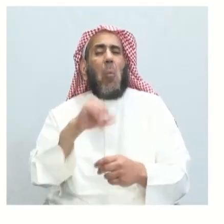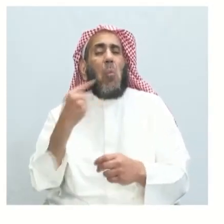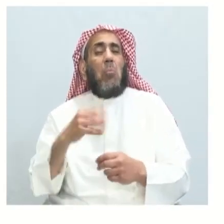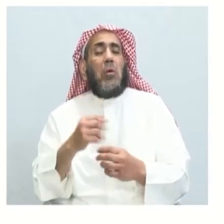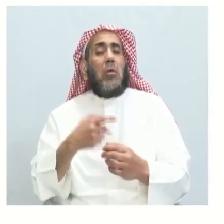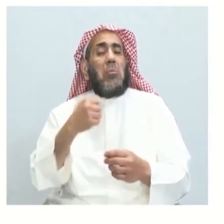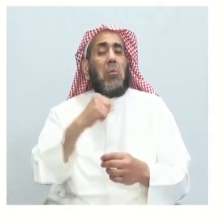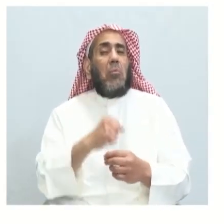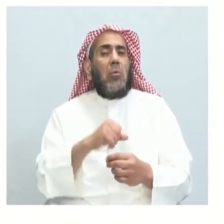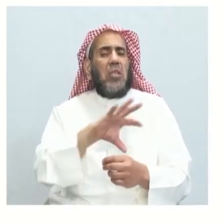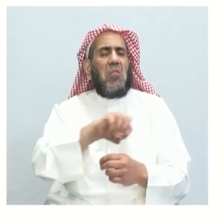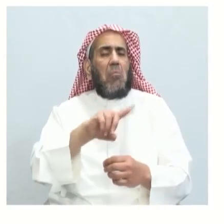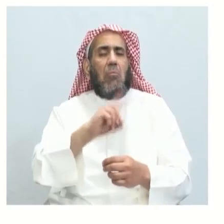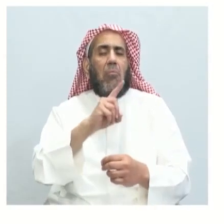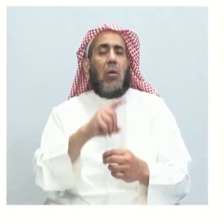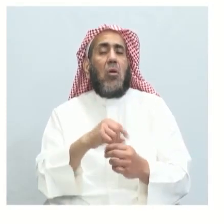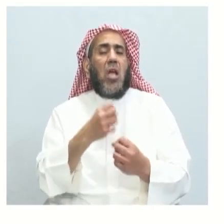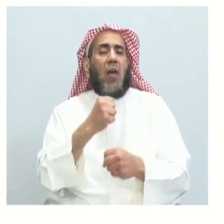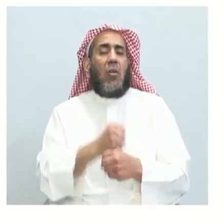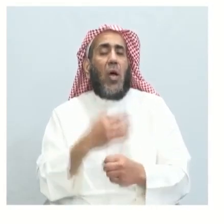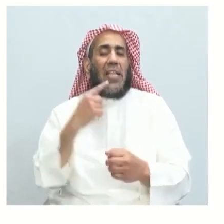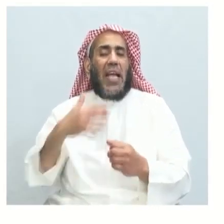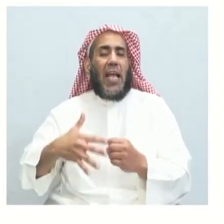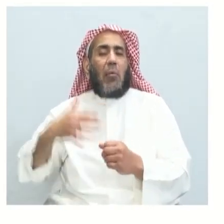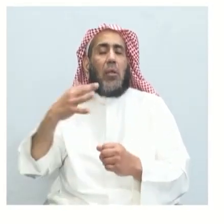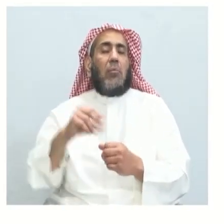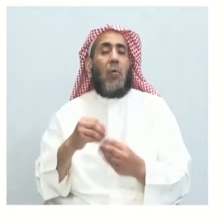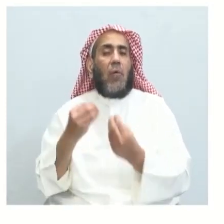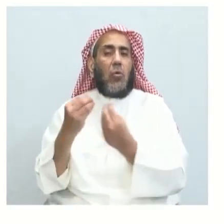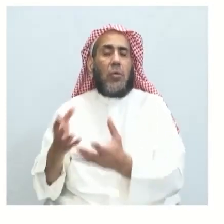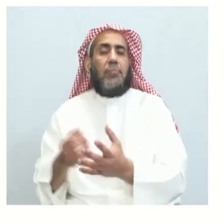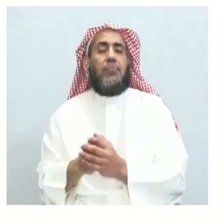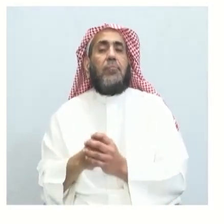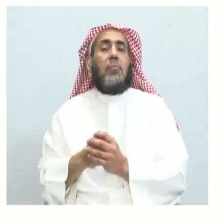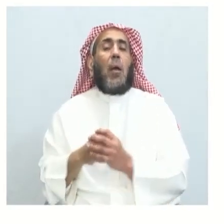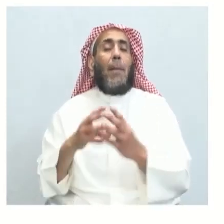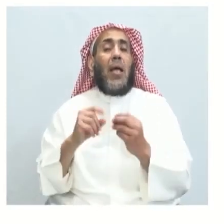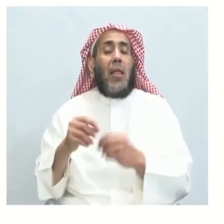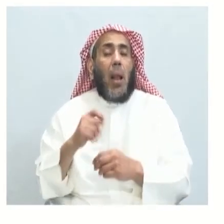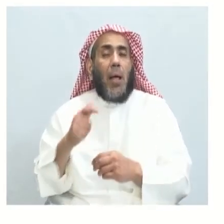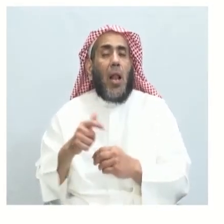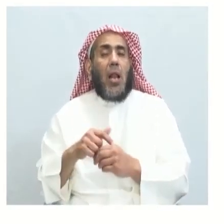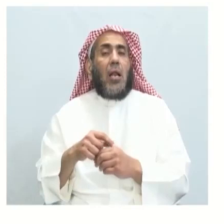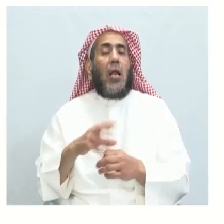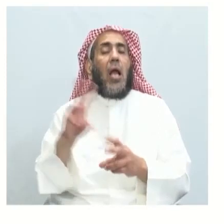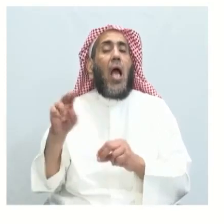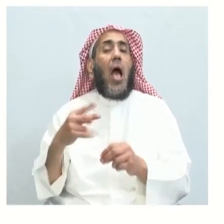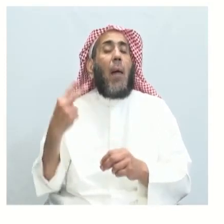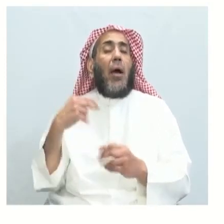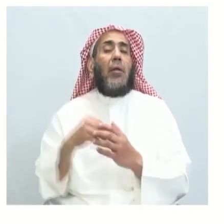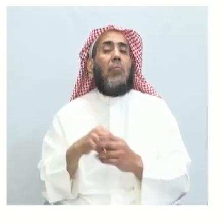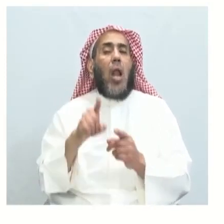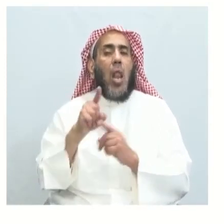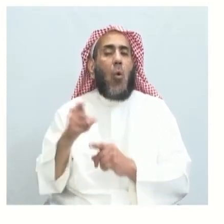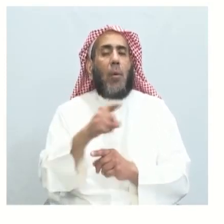يستطيع ان يتصرف به بل انه يحفظه حتى يكبر هذا اليتيم فيعطيه فيعطيه له معنى ان هذا المال يعتبر عندي كامانه